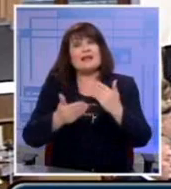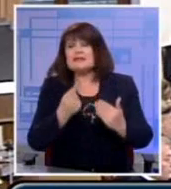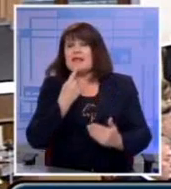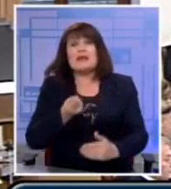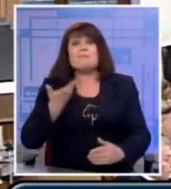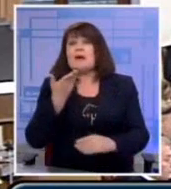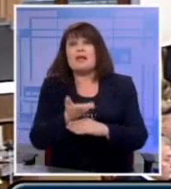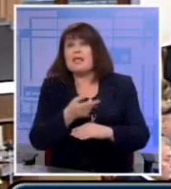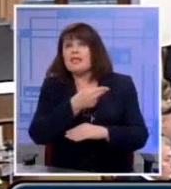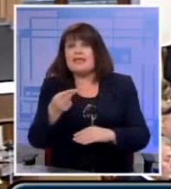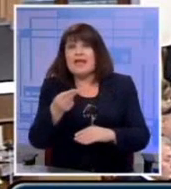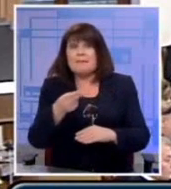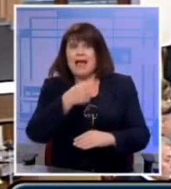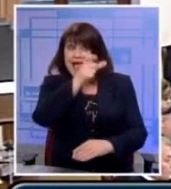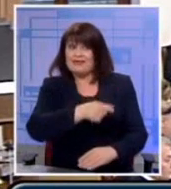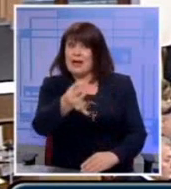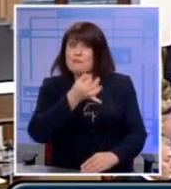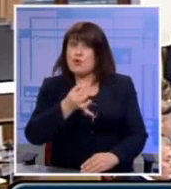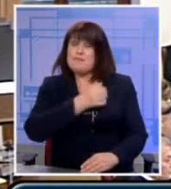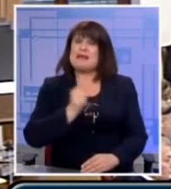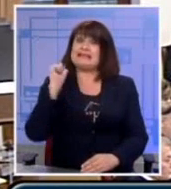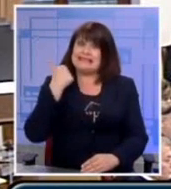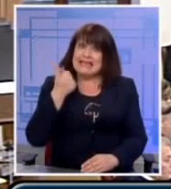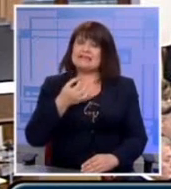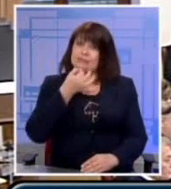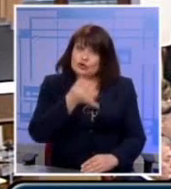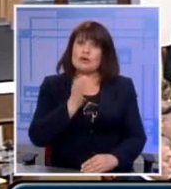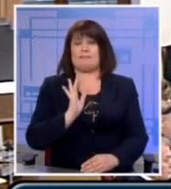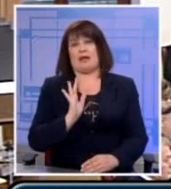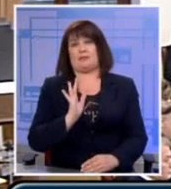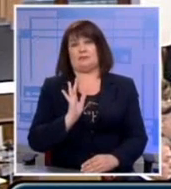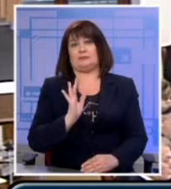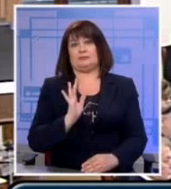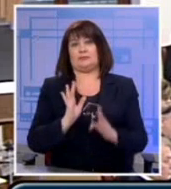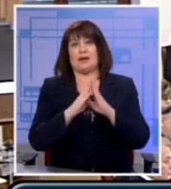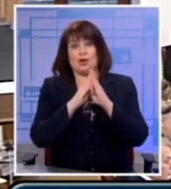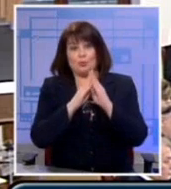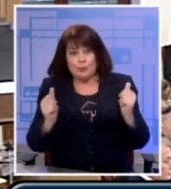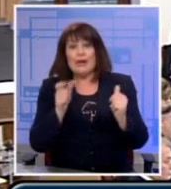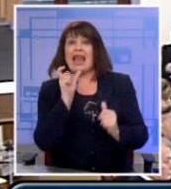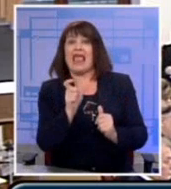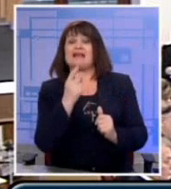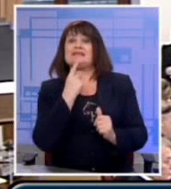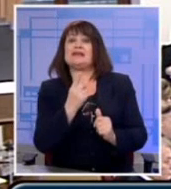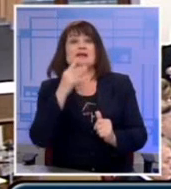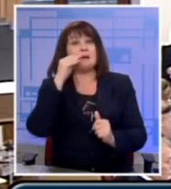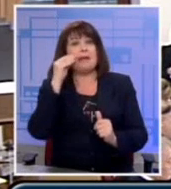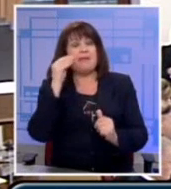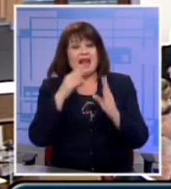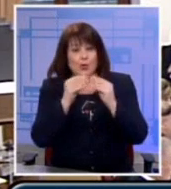θέμα. Έθεσα επί των όσων είπατε για το χθεσινό. Θα καταλάβετε... Και είπατε εξαφανίστηκε. Λοιπόν, ο Νεϊμαράκης